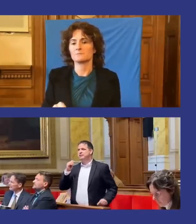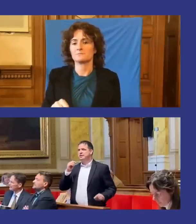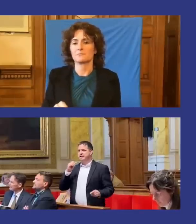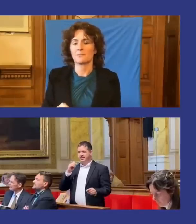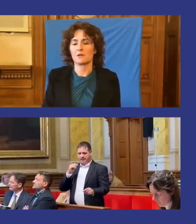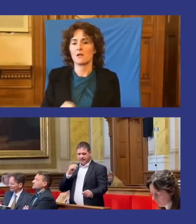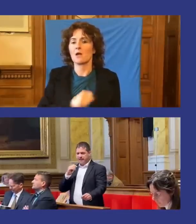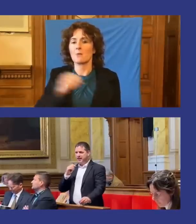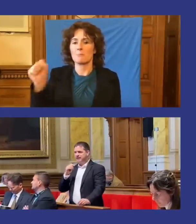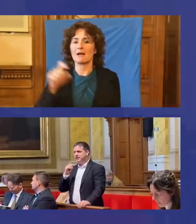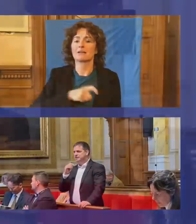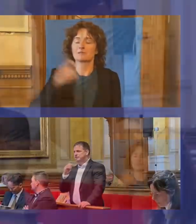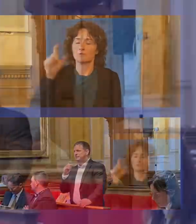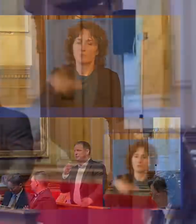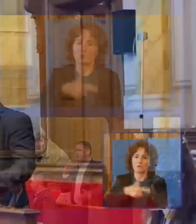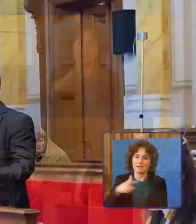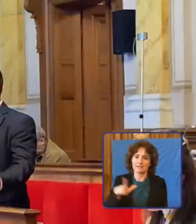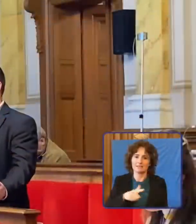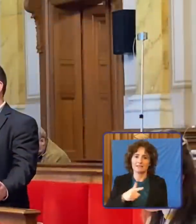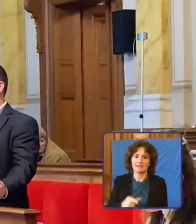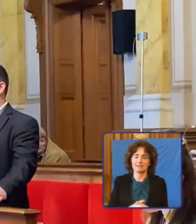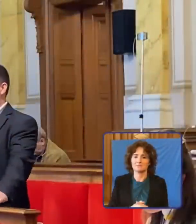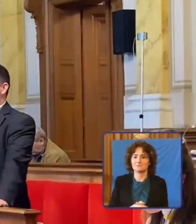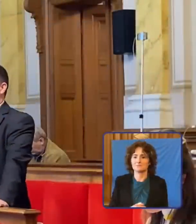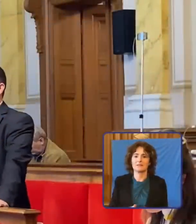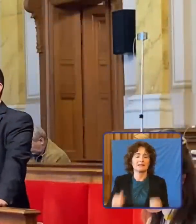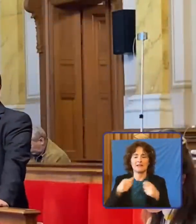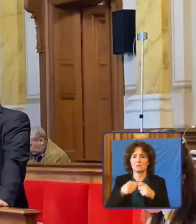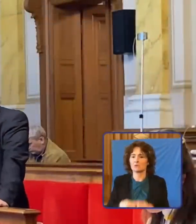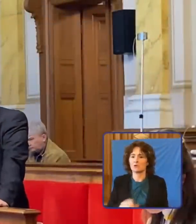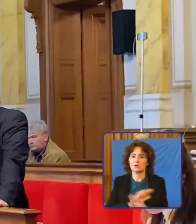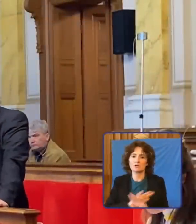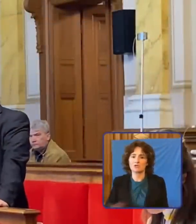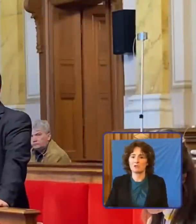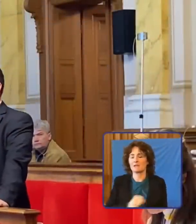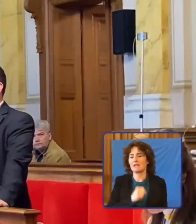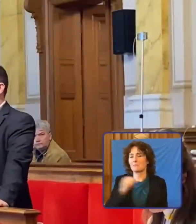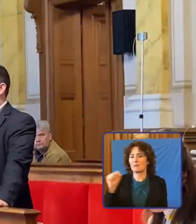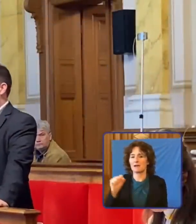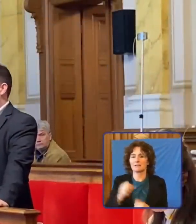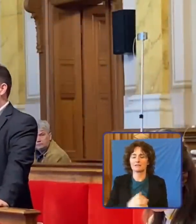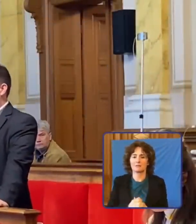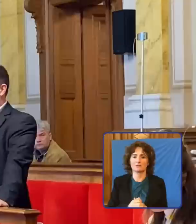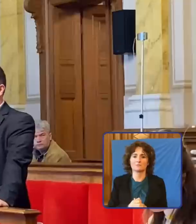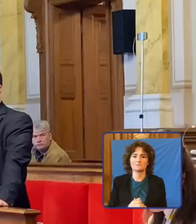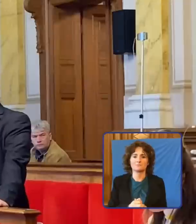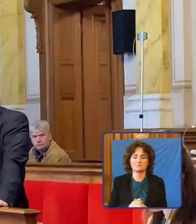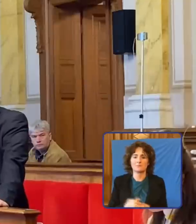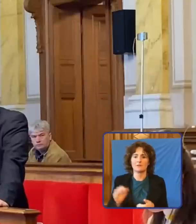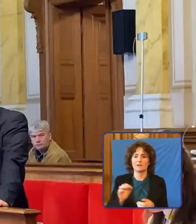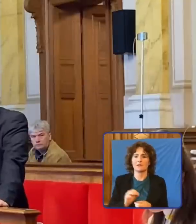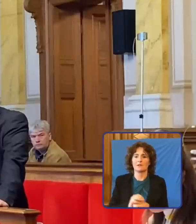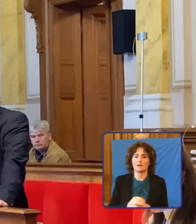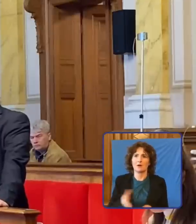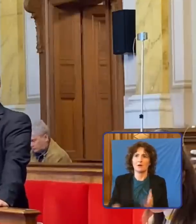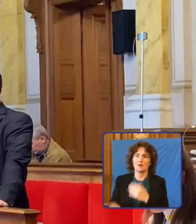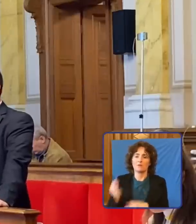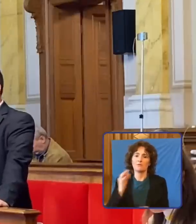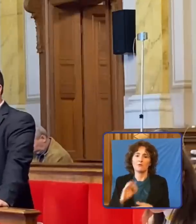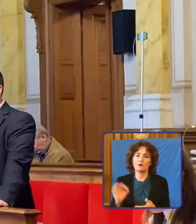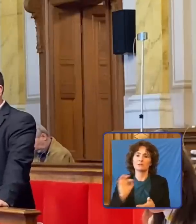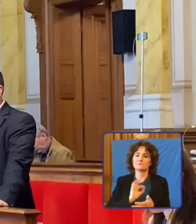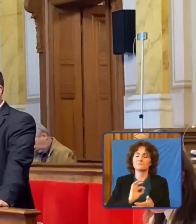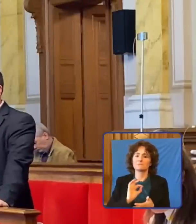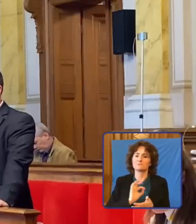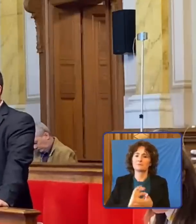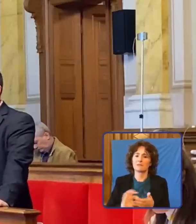pártnak nem tagja. Állítása van szembe egymással. A volt jegyző úr azt mondja, hogy ön nyomást gyakorolt rá, hogy a támogatóját berakja. Ön tagadja,